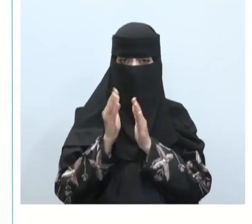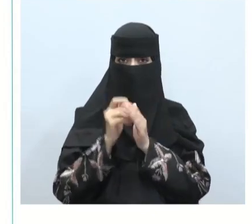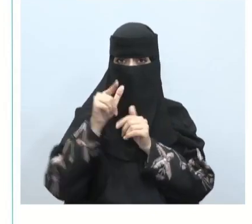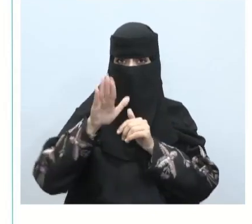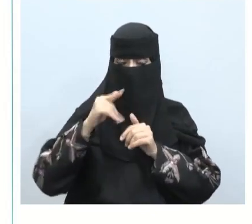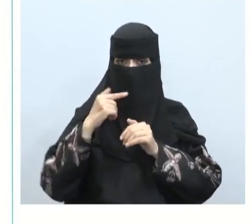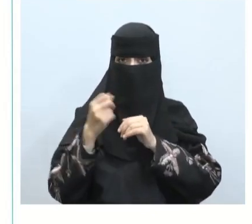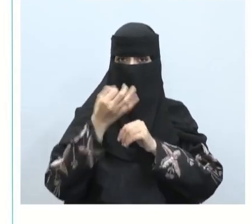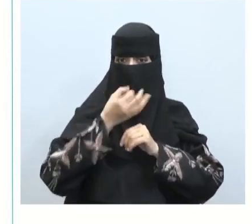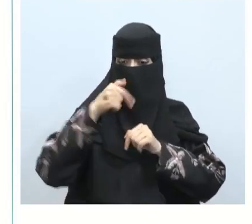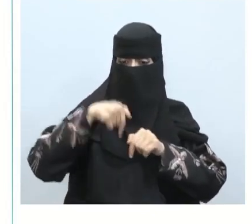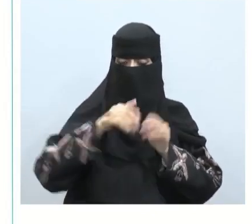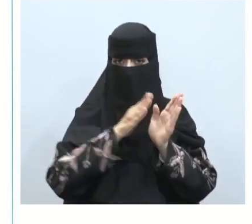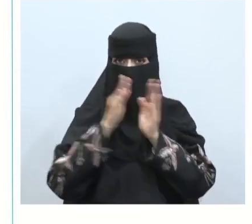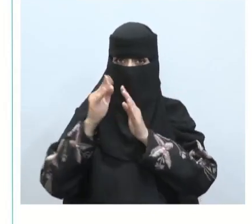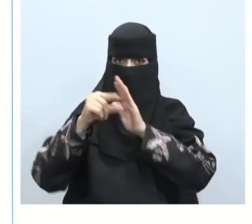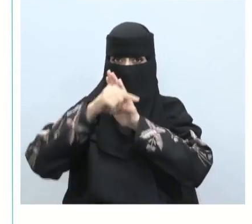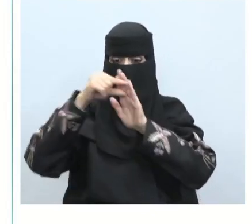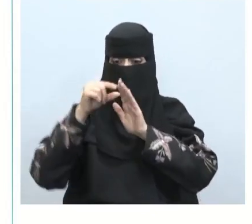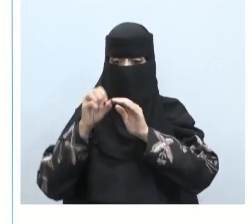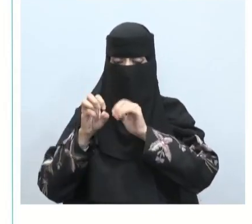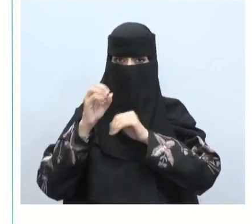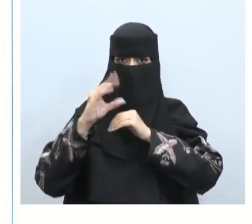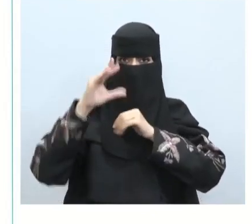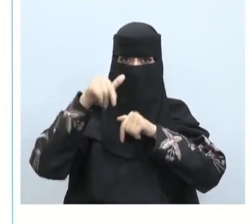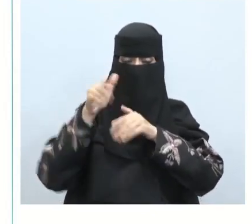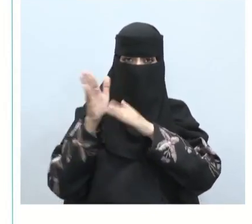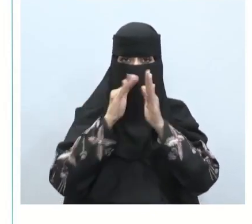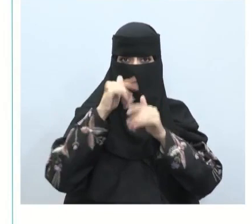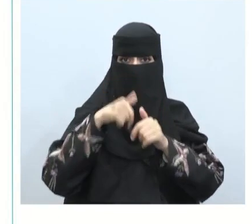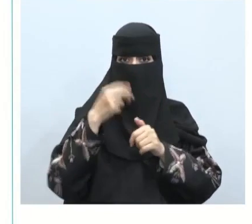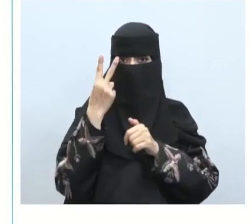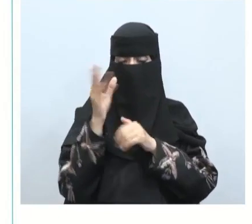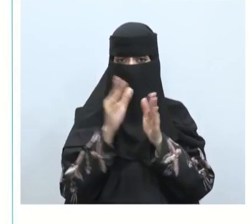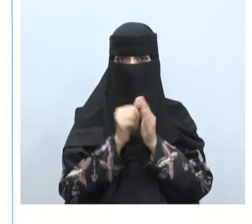اذا سنتحدث في هذا الدرس عن مشروع الوحده